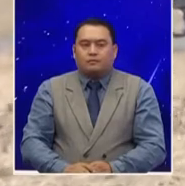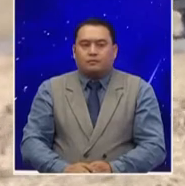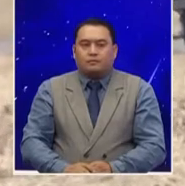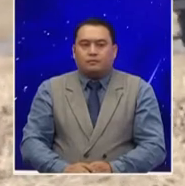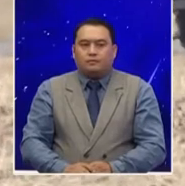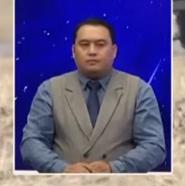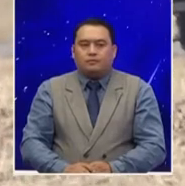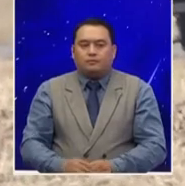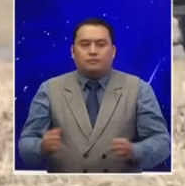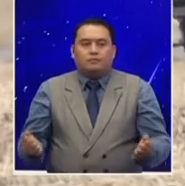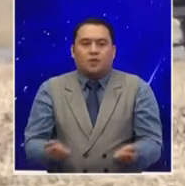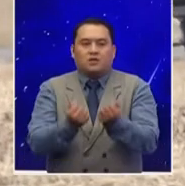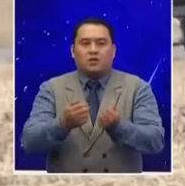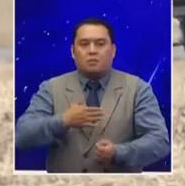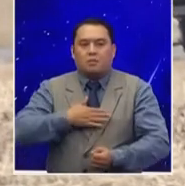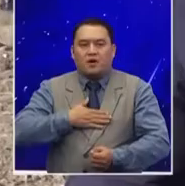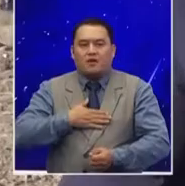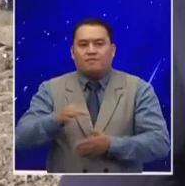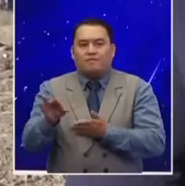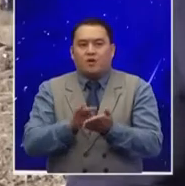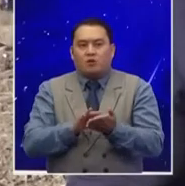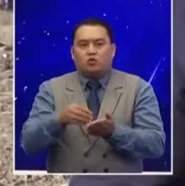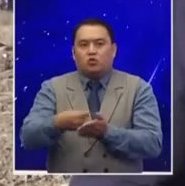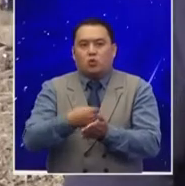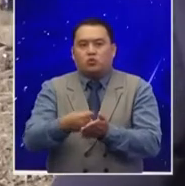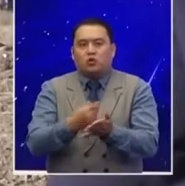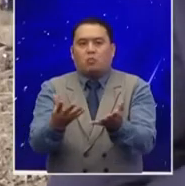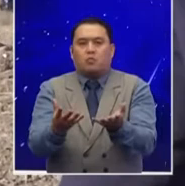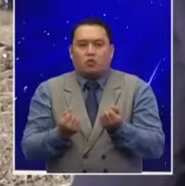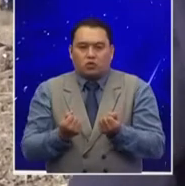Благодаря поддержке государства мы, например, ГСМ вовремя получали, субсидии получаем,